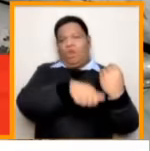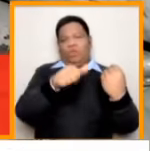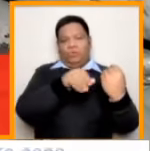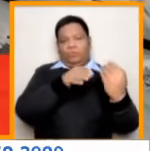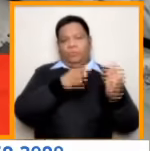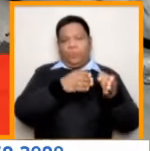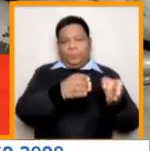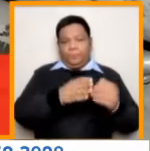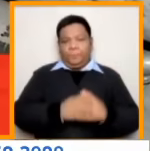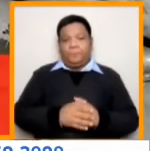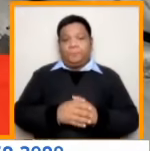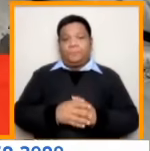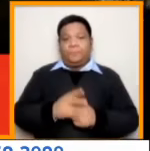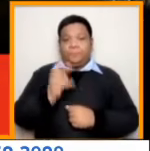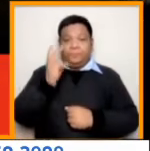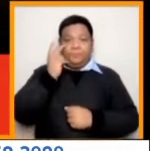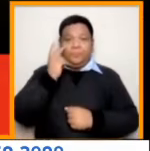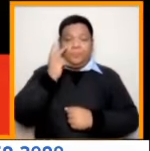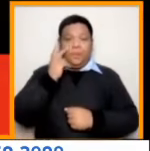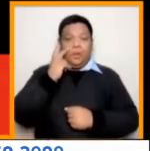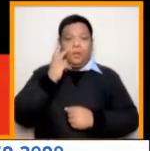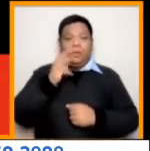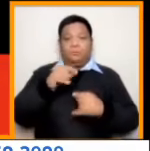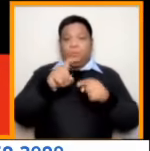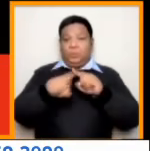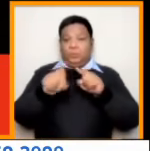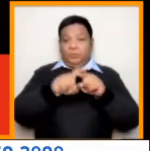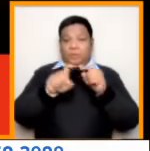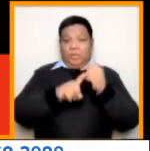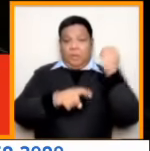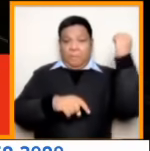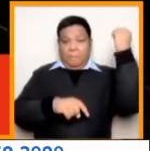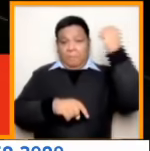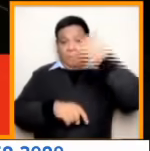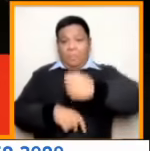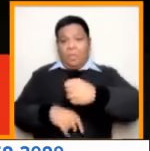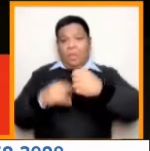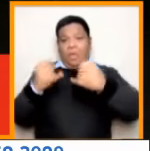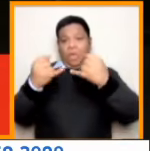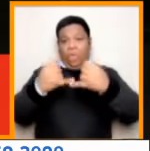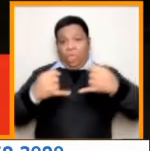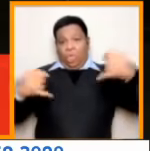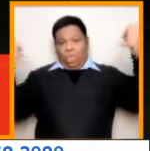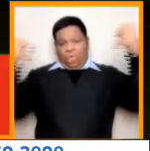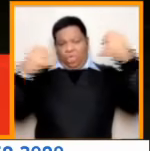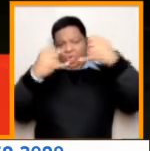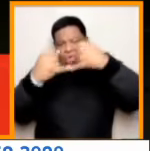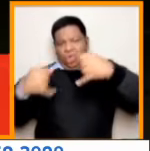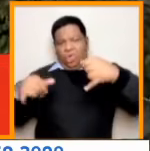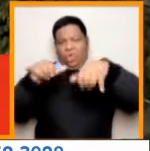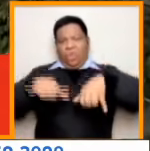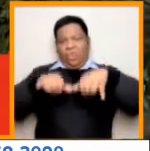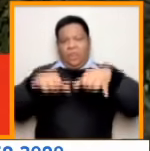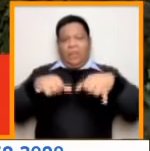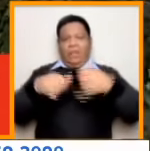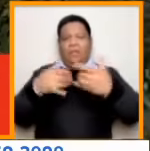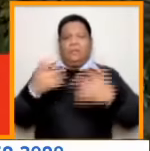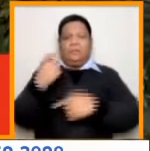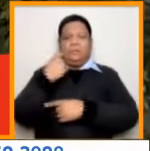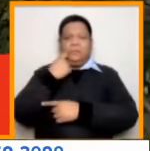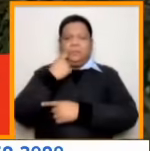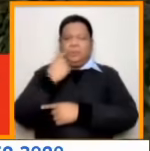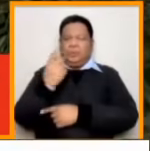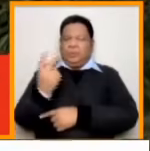Natumba ang poste ng kuryente at lumaylay ang mga kawad sa bahagi ng Mindanao Avenue southbound pasado alas 2 na madaling araw. Maging ang poste sa